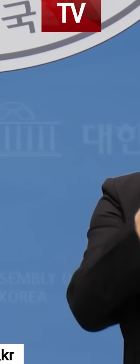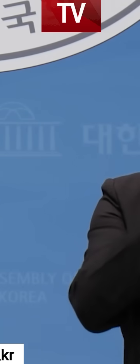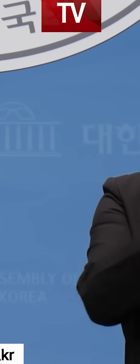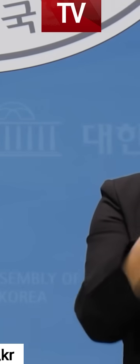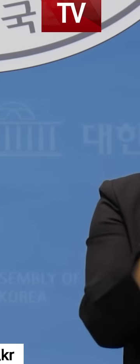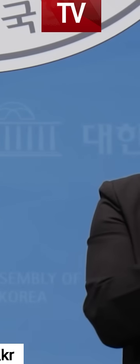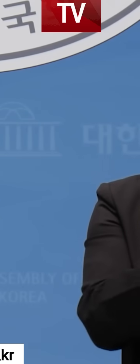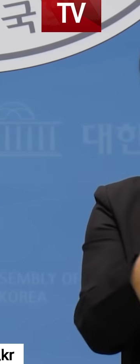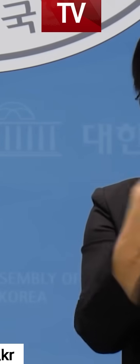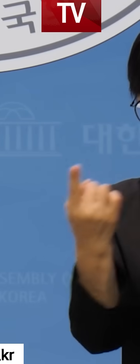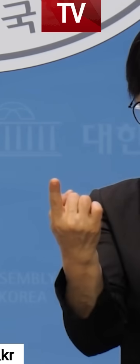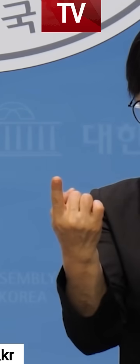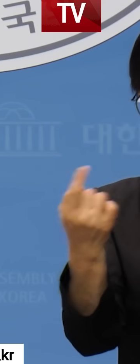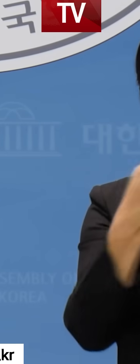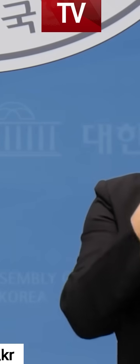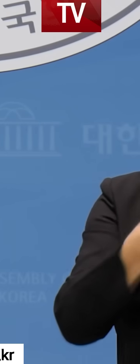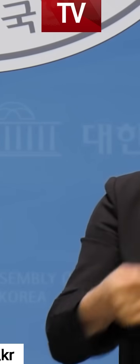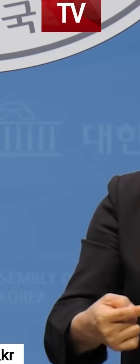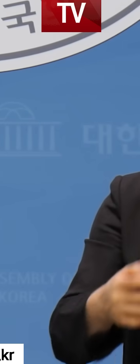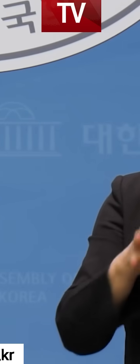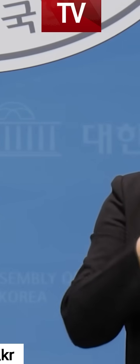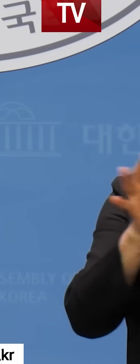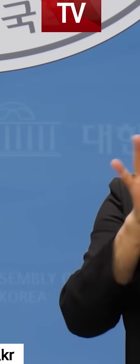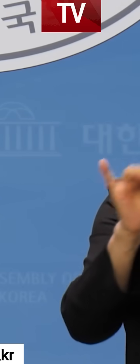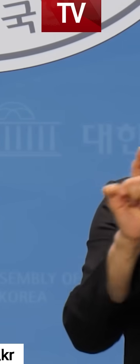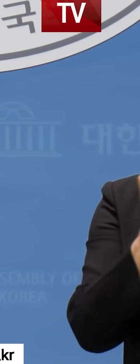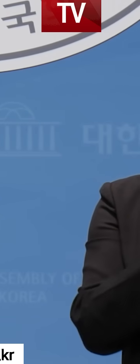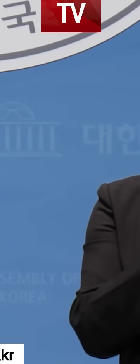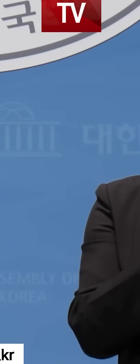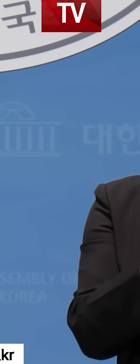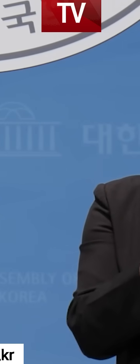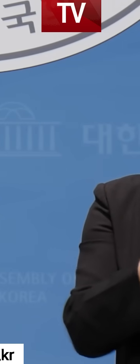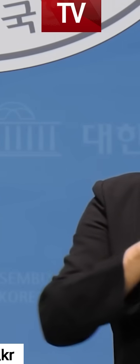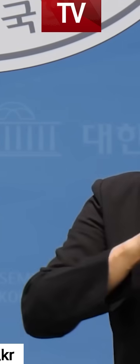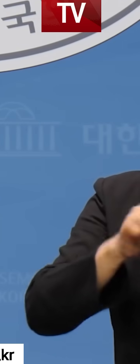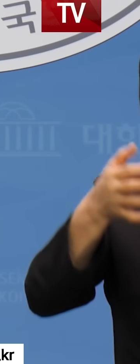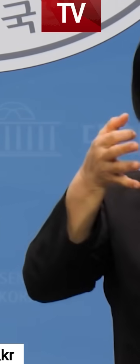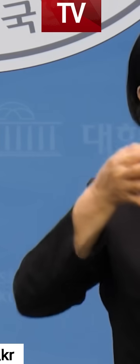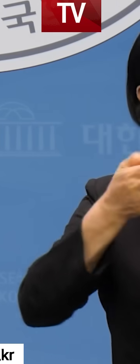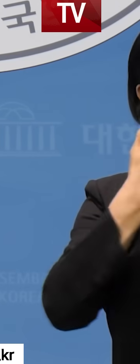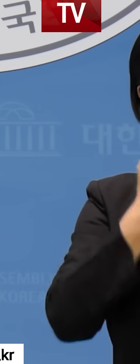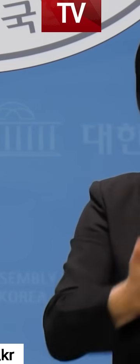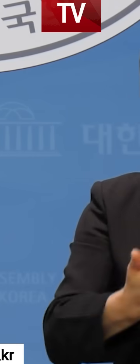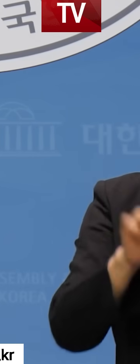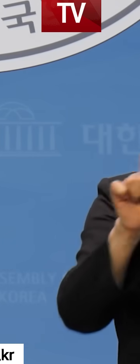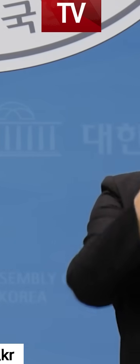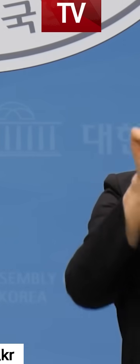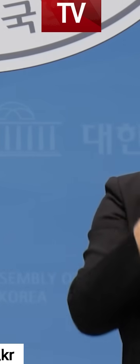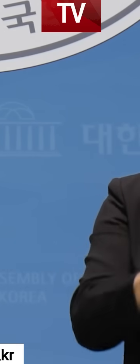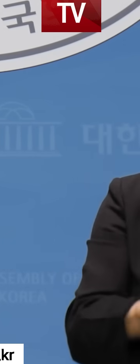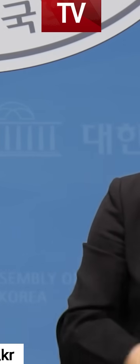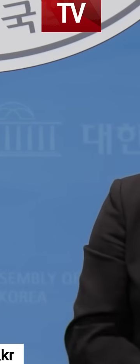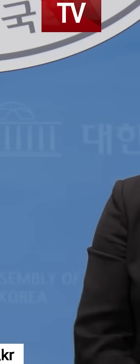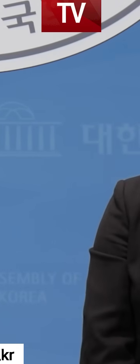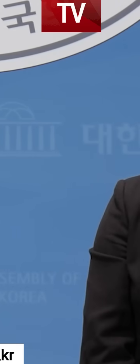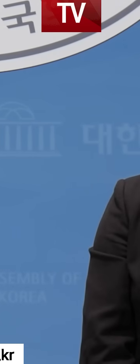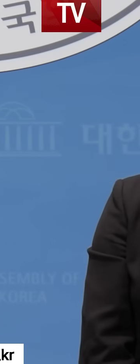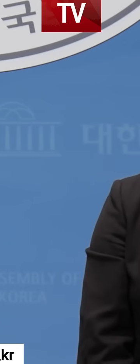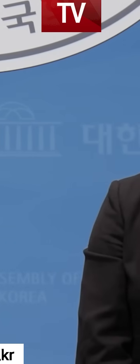방문하고 피해 상인들을 만난 것이 어떻게 정치쇼가 될 수 있다는 말입니까?